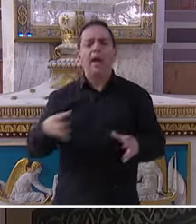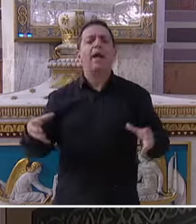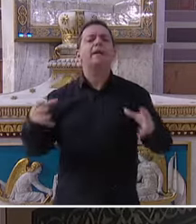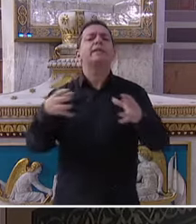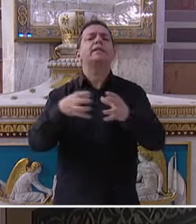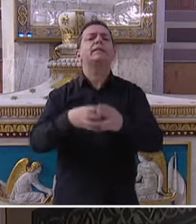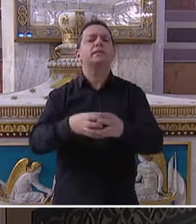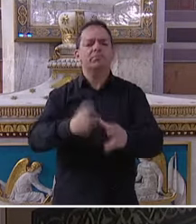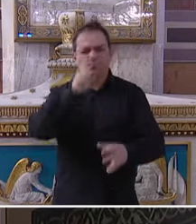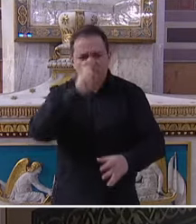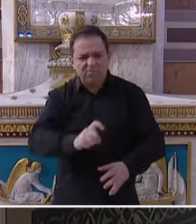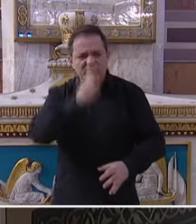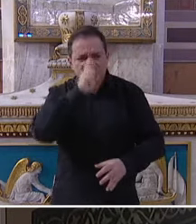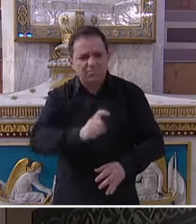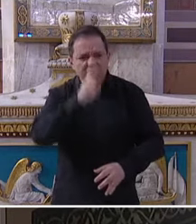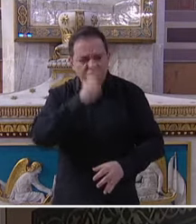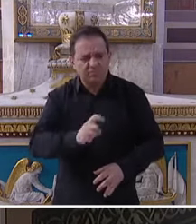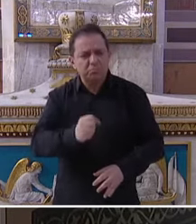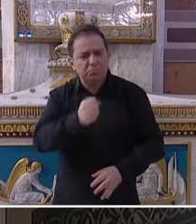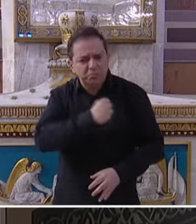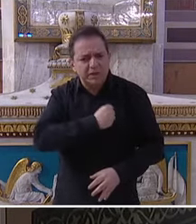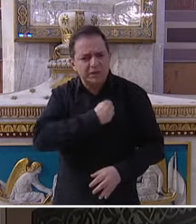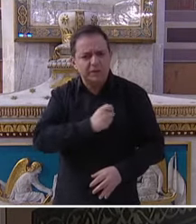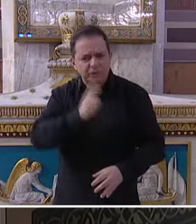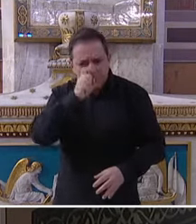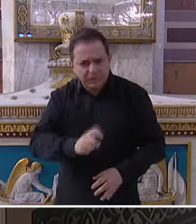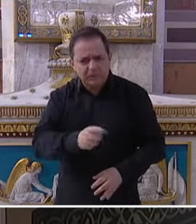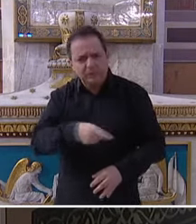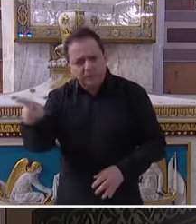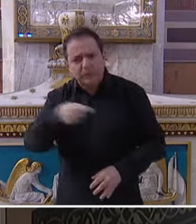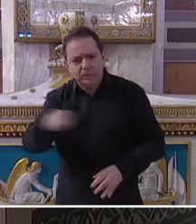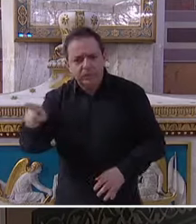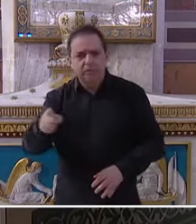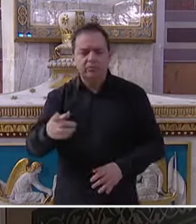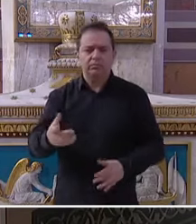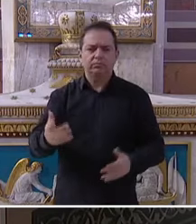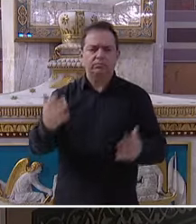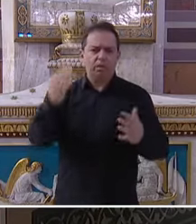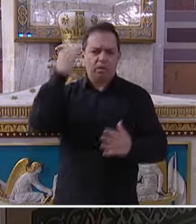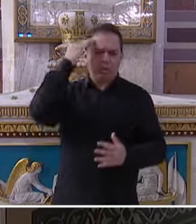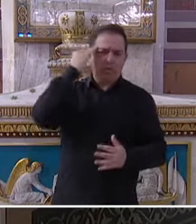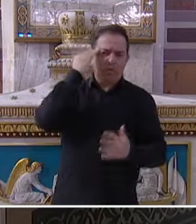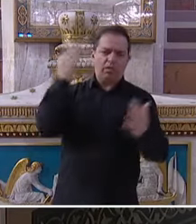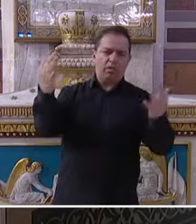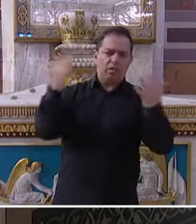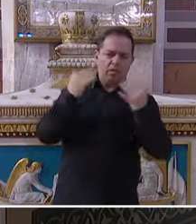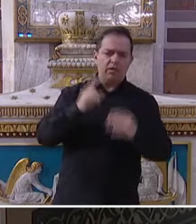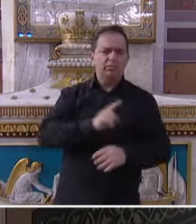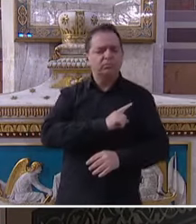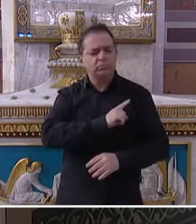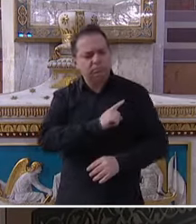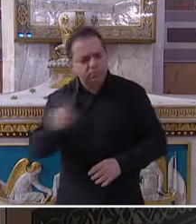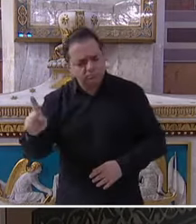επιβάλλεται δια της βίας στις συνειδήσεις των ανθρώπων, αλλά ζητεί δια